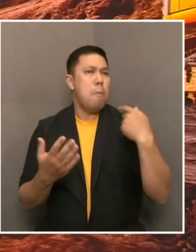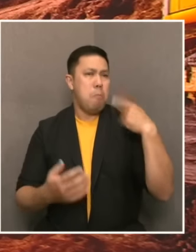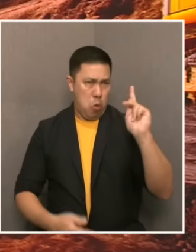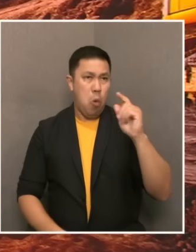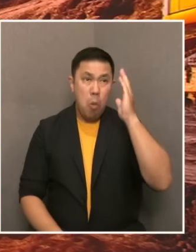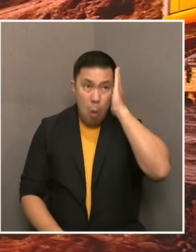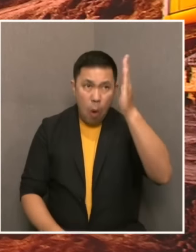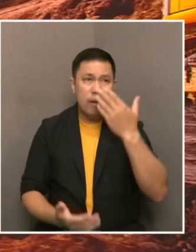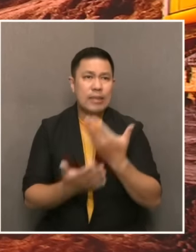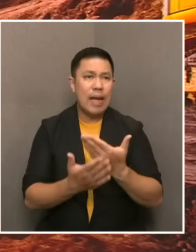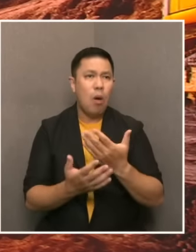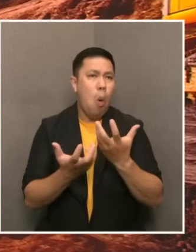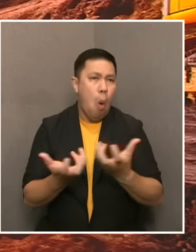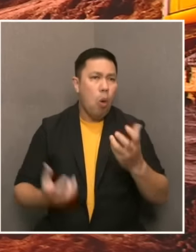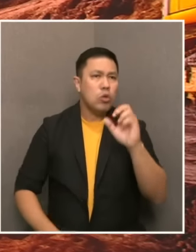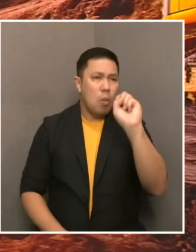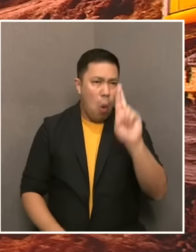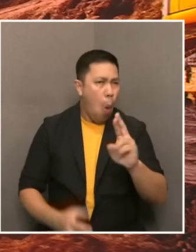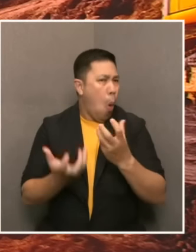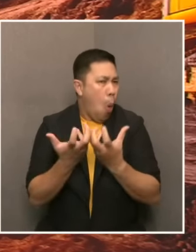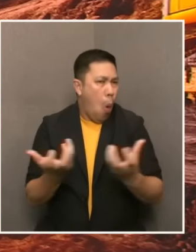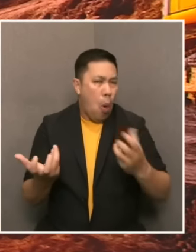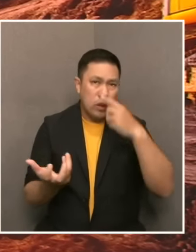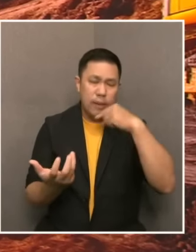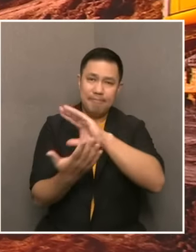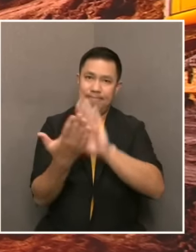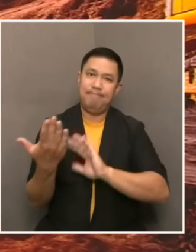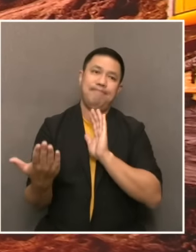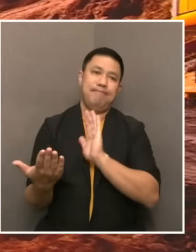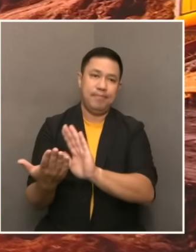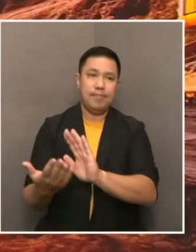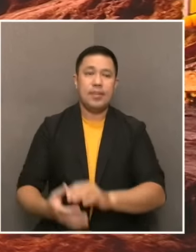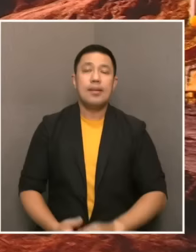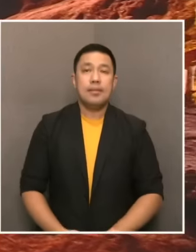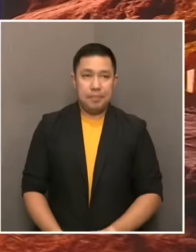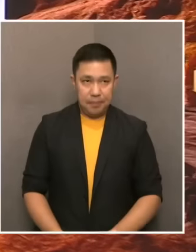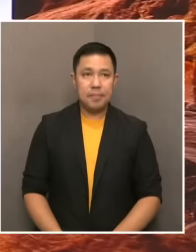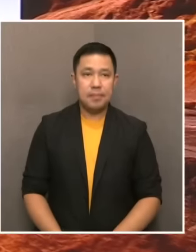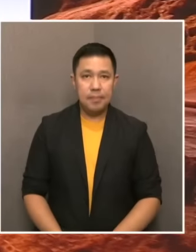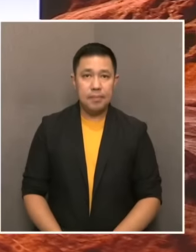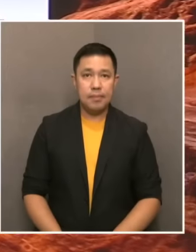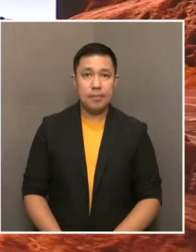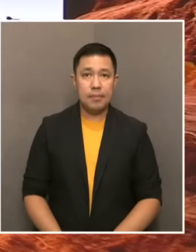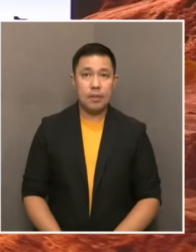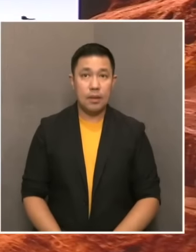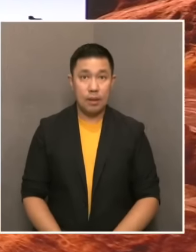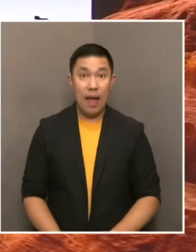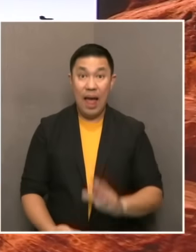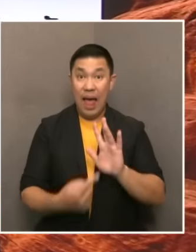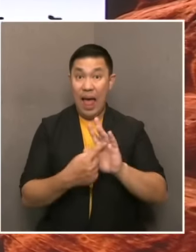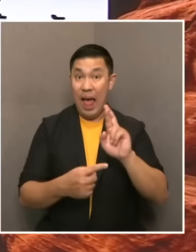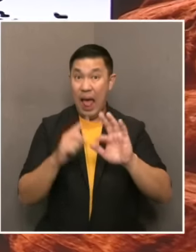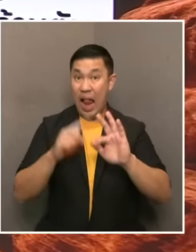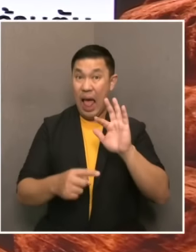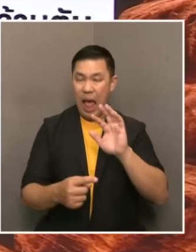เป็นแหล่งสำรองเพื่อความมั่นคงทางวัตถุดิบของประเทศไทยเรานั่นเองครับมาดูกันต่อเลยนะครับสำหรับแร่ที่เราค้นพบเนี่ย